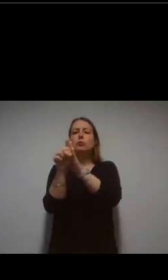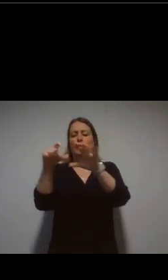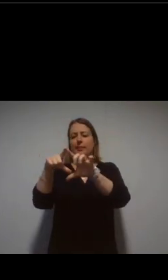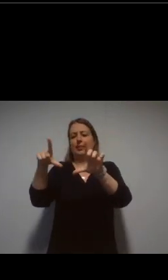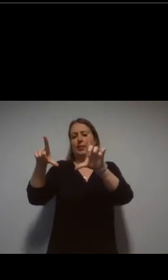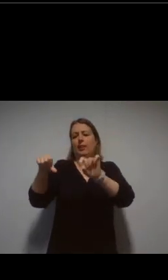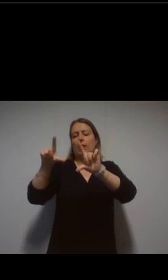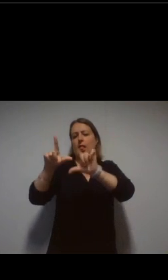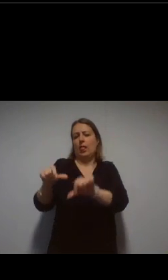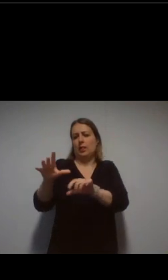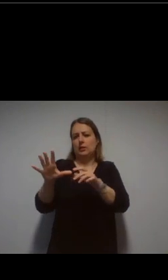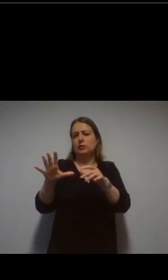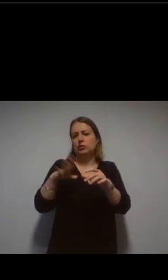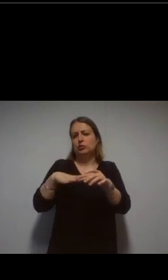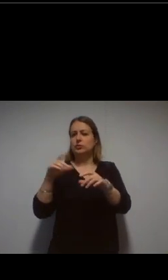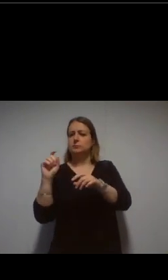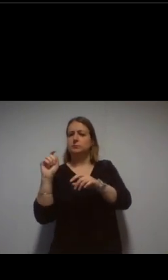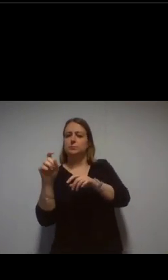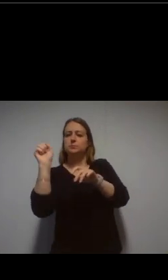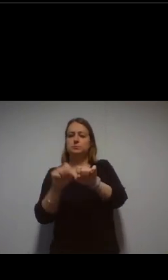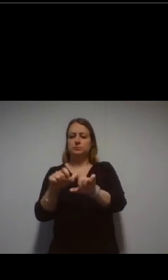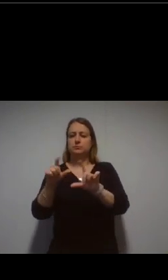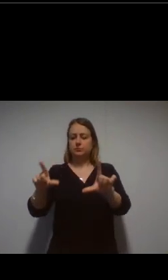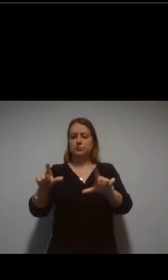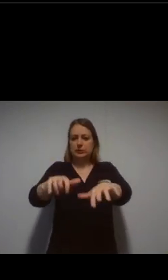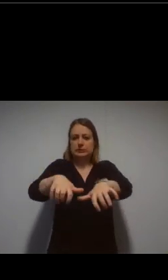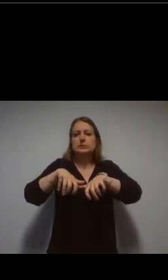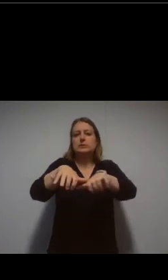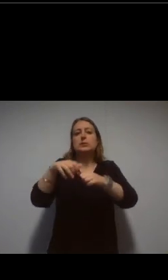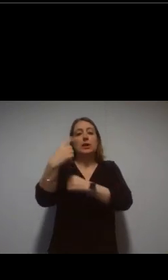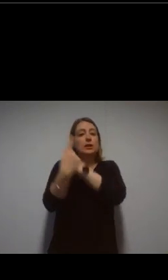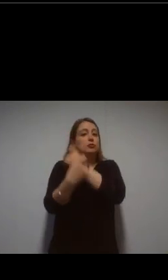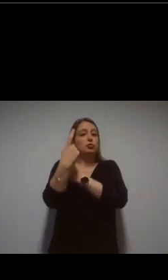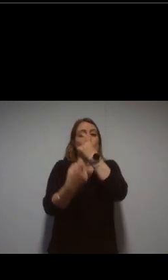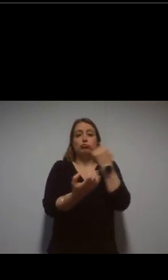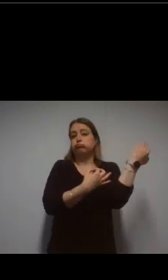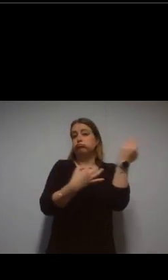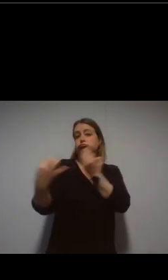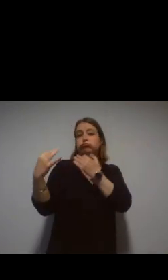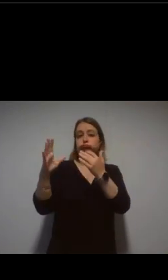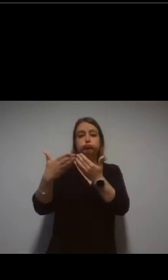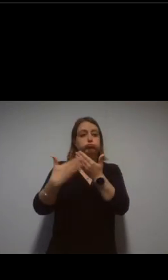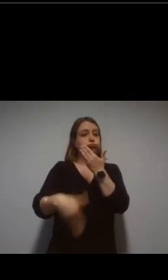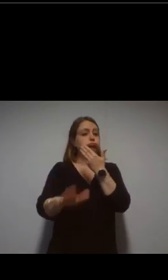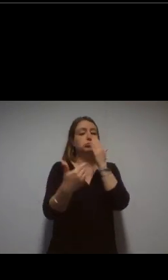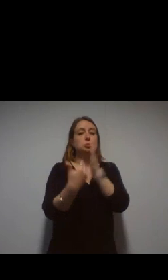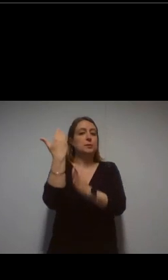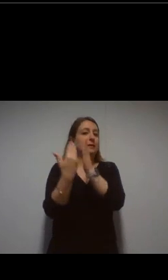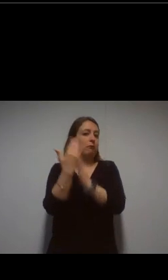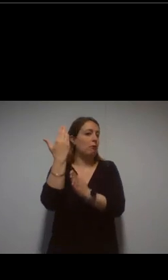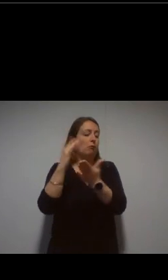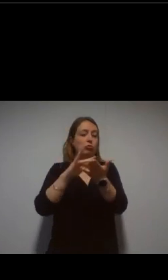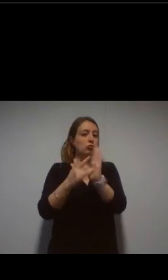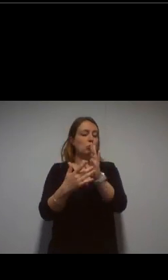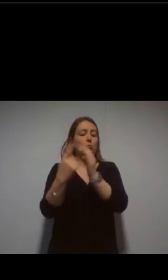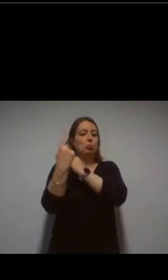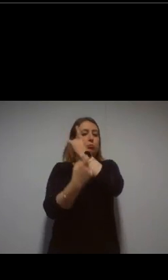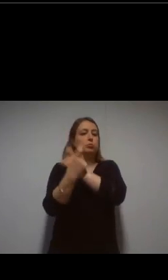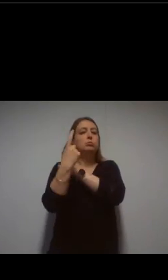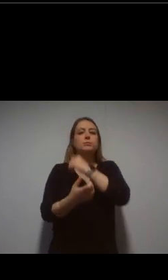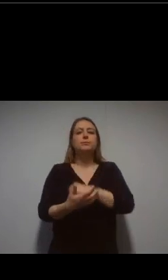votre écran. Et vous avez la possibilité de nous envoyer des questions tout au long de la présentation. Donc là, il ne faut pas hésiter à le faire, alors que ce soit pour des